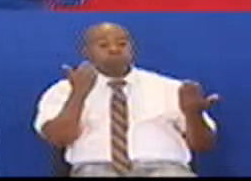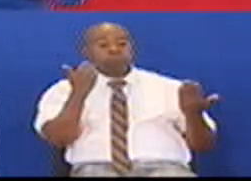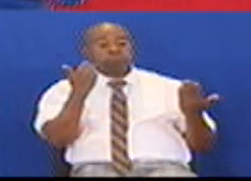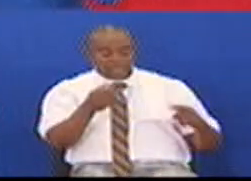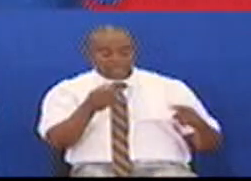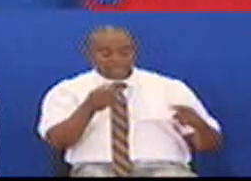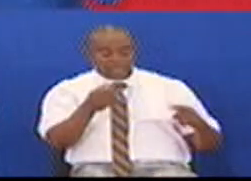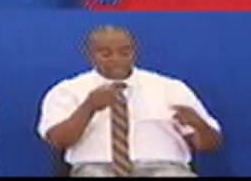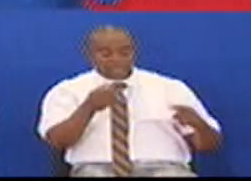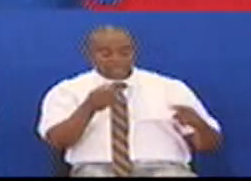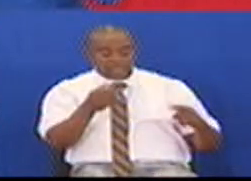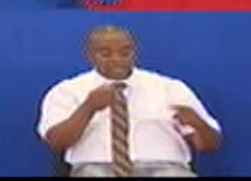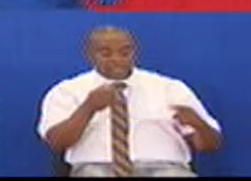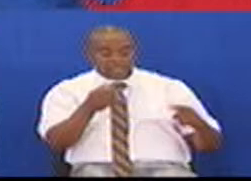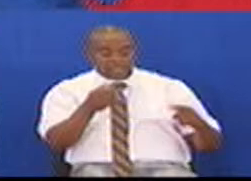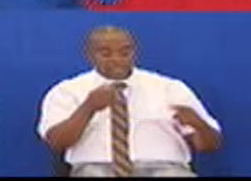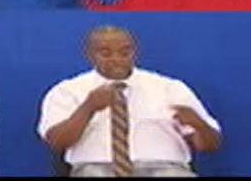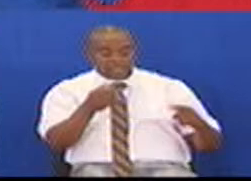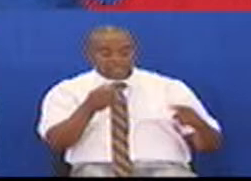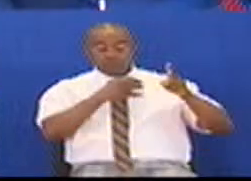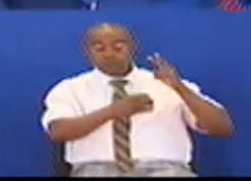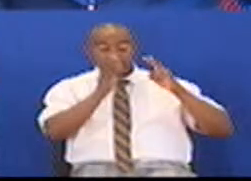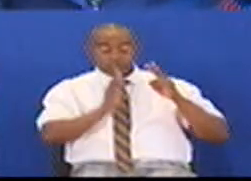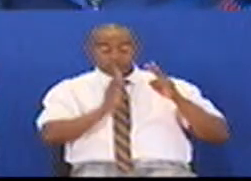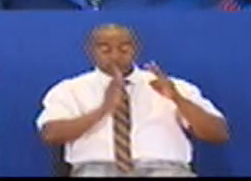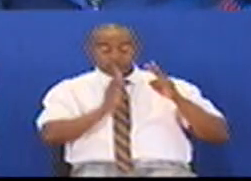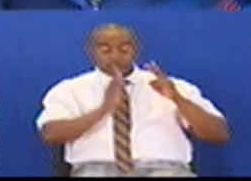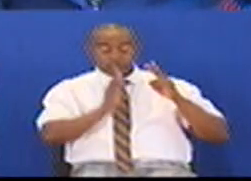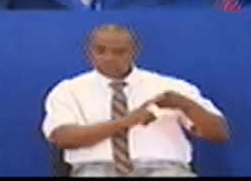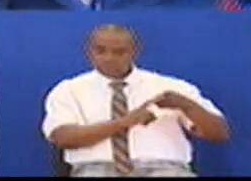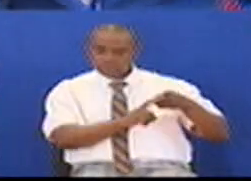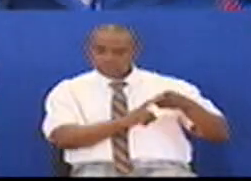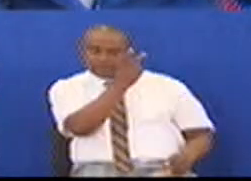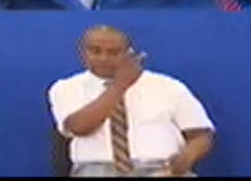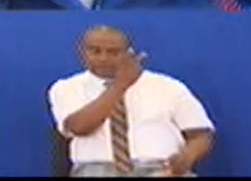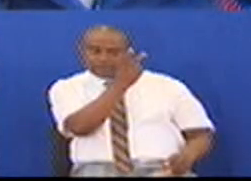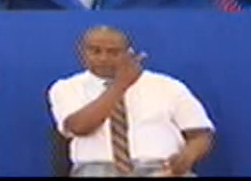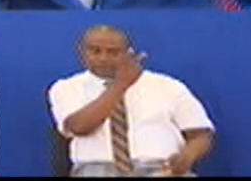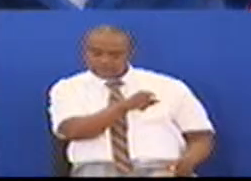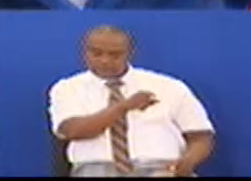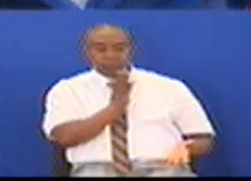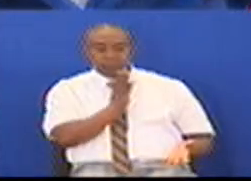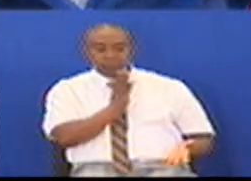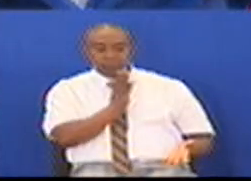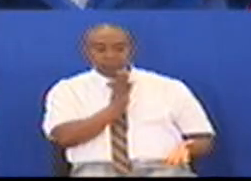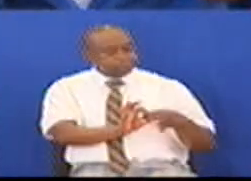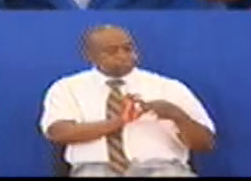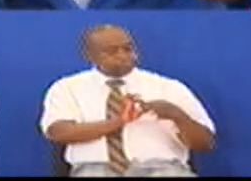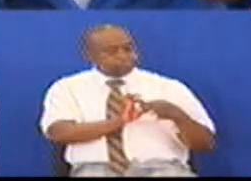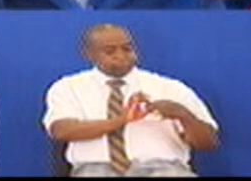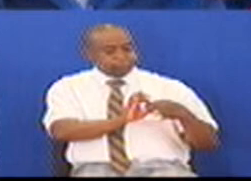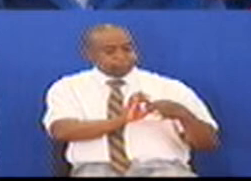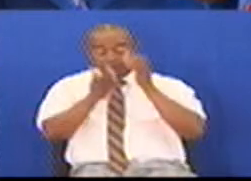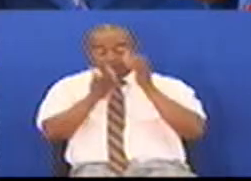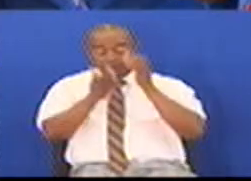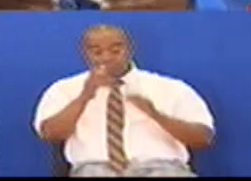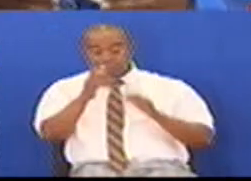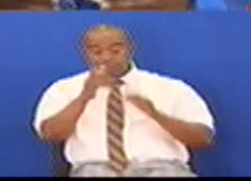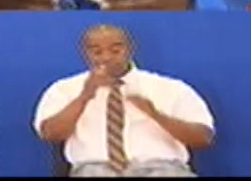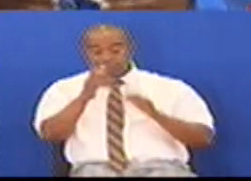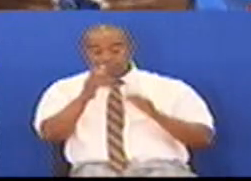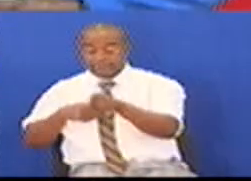Hassan pamoja na Mheshimiwa Waziri Mkuu kwa namna ambavyo wamejishughulisha kumsaidia Mheshimiwa Rais